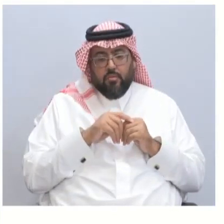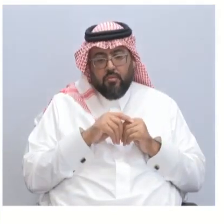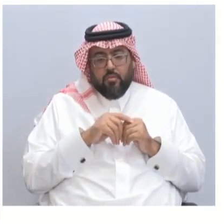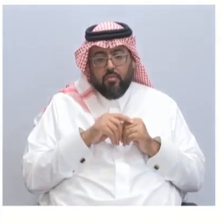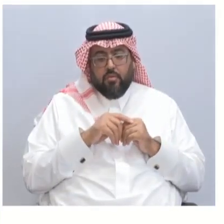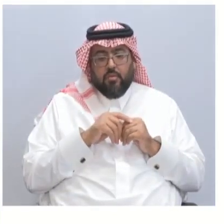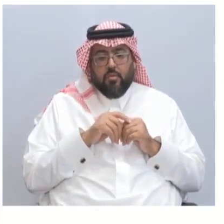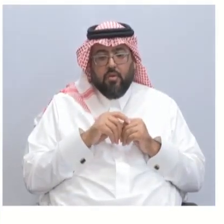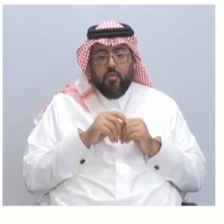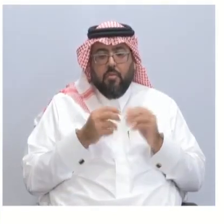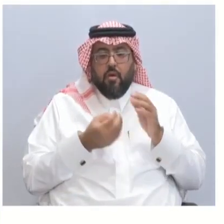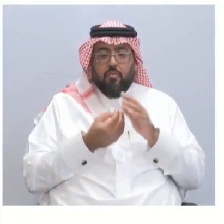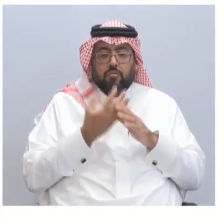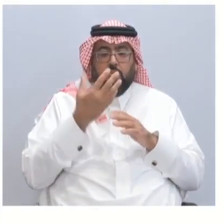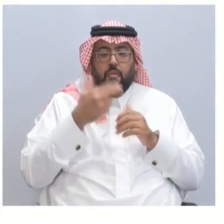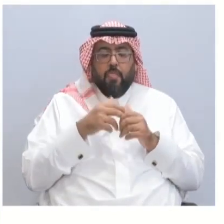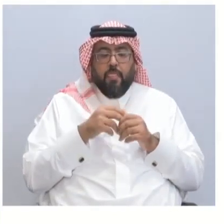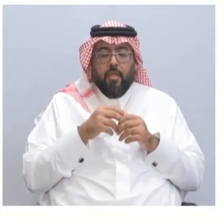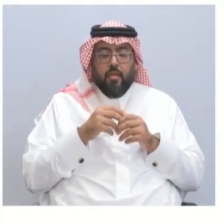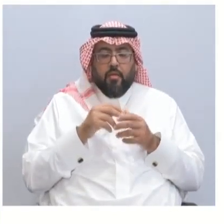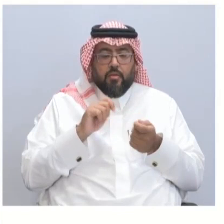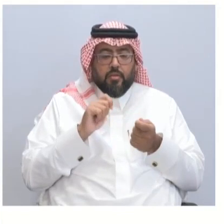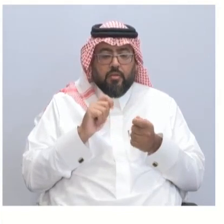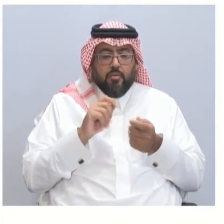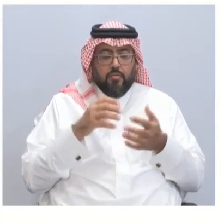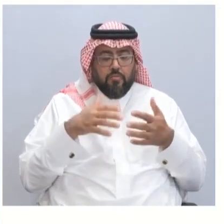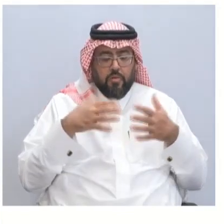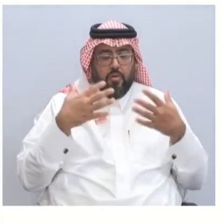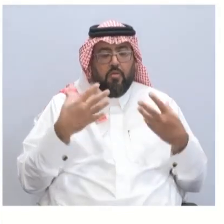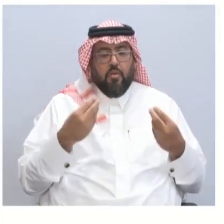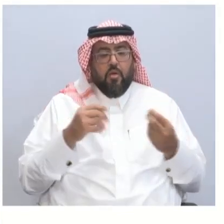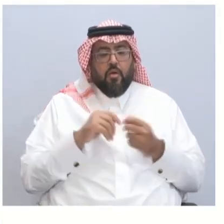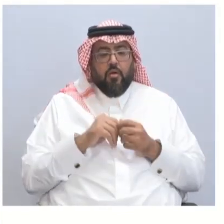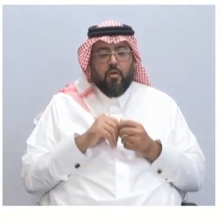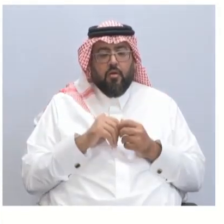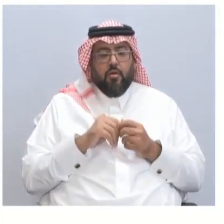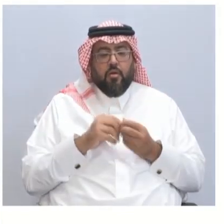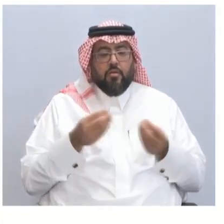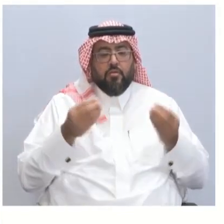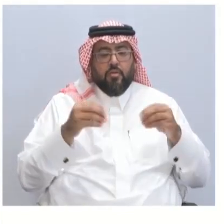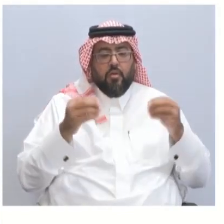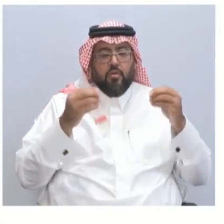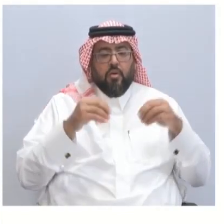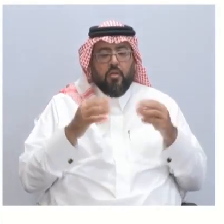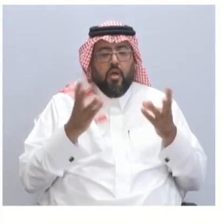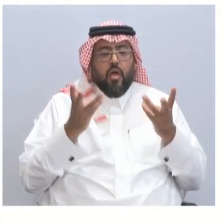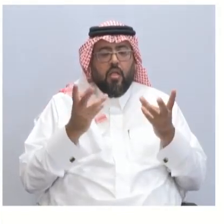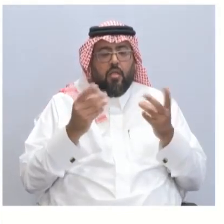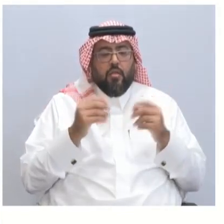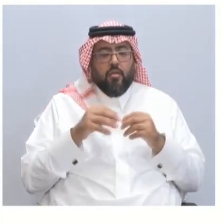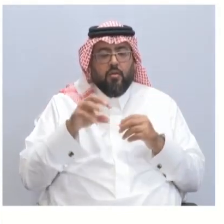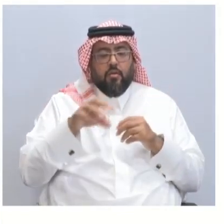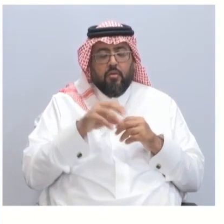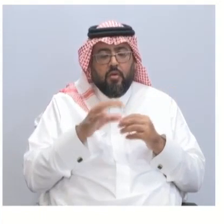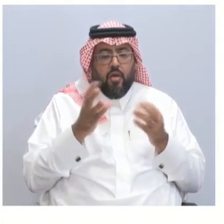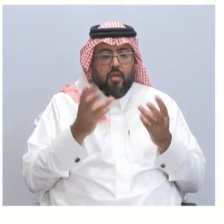د تعاون بالنفط و وتحسن مستوى المعيشه زاد عدد سكان